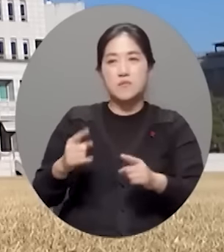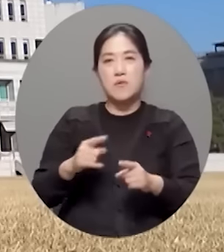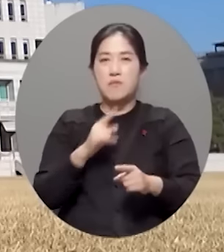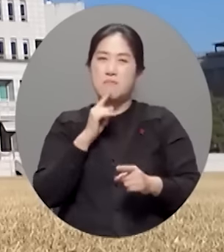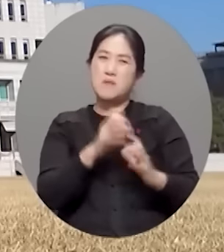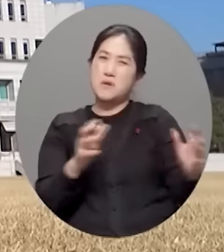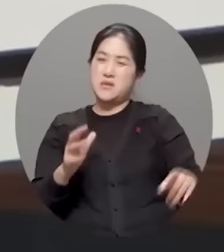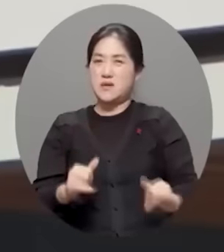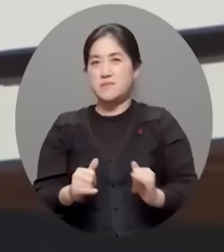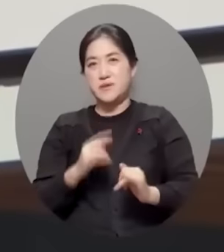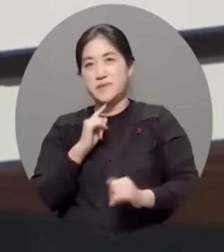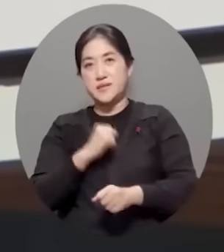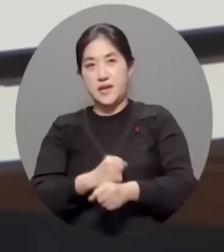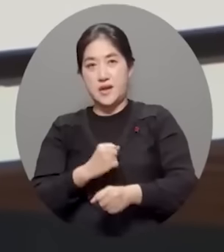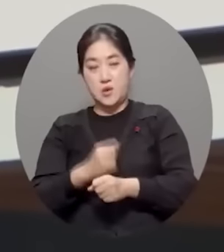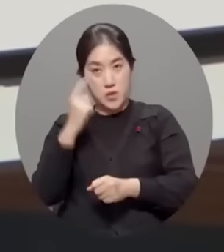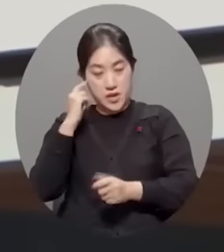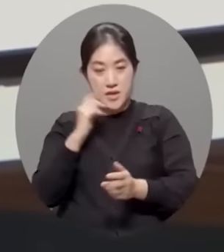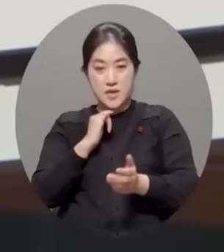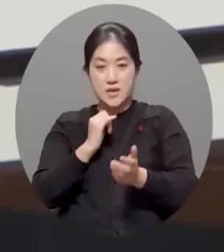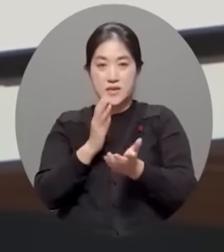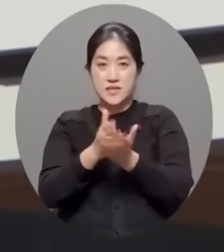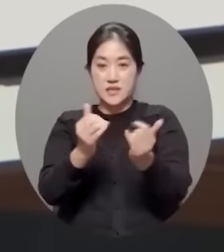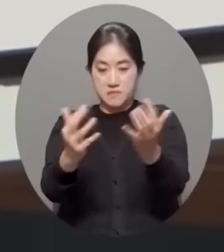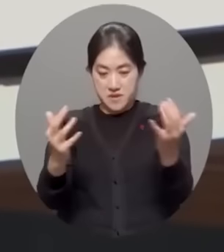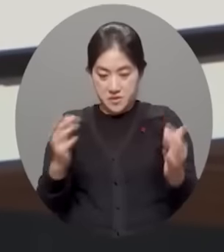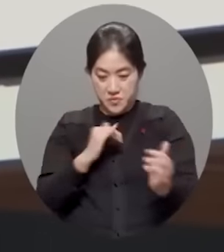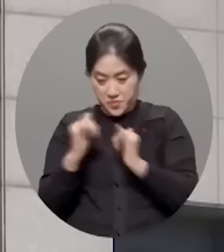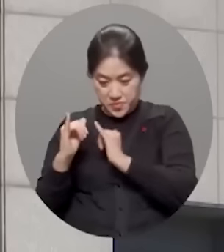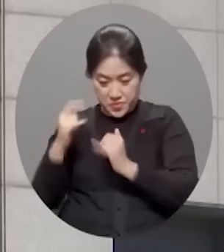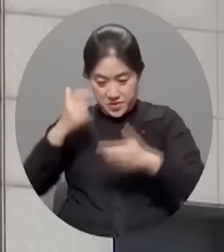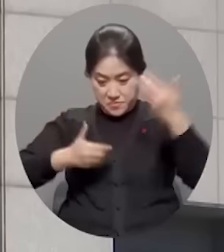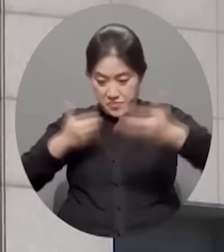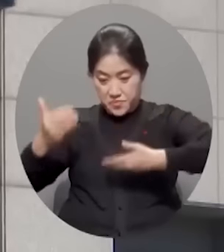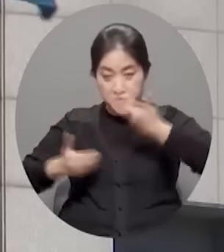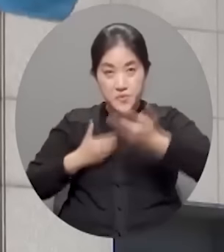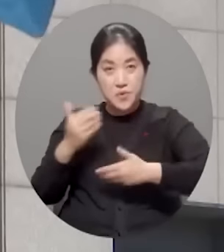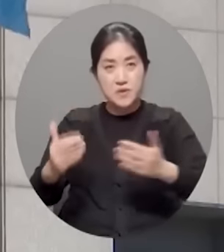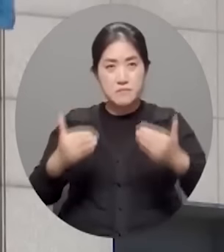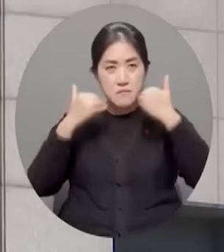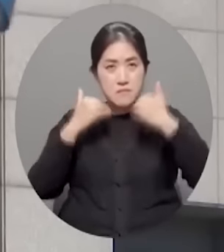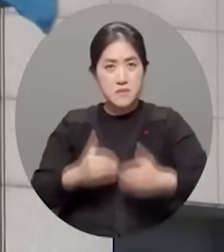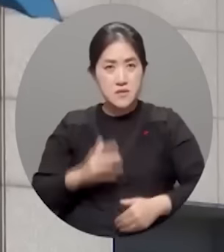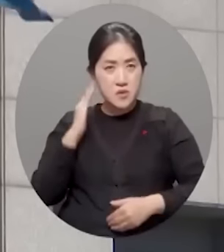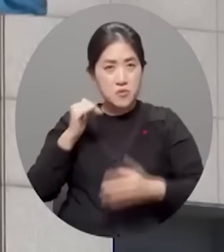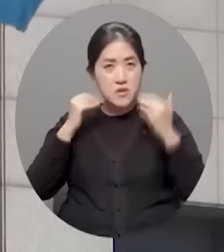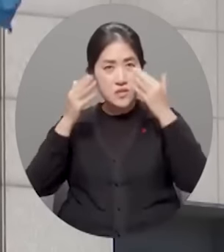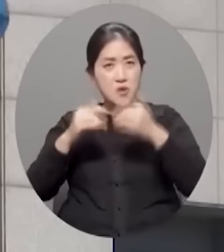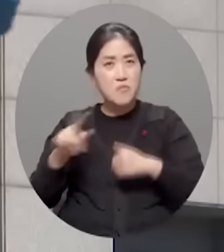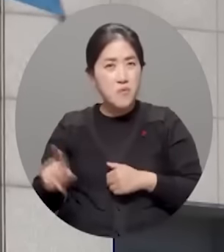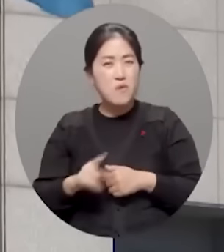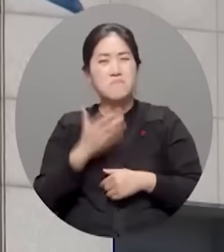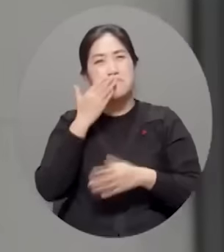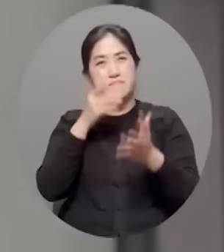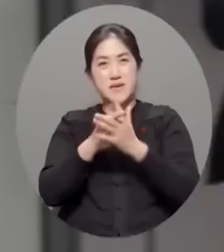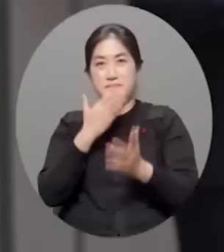했습니다. 기자회견을 하게 되면 기자들의 질문이 어디에 집중될 것인지 예측이